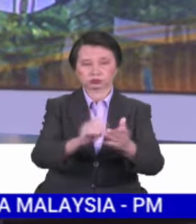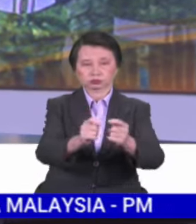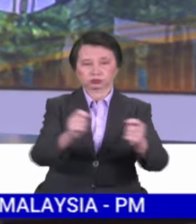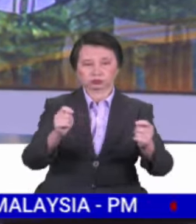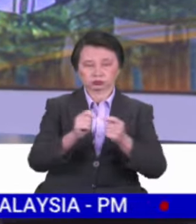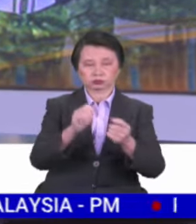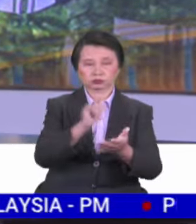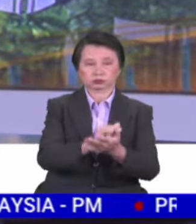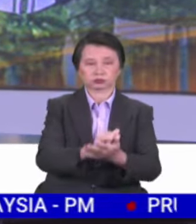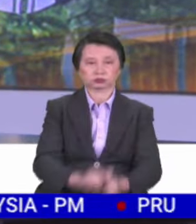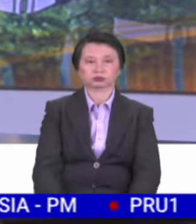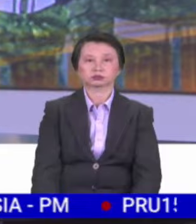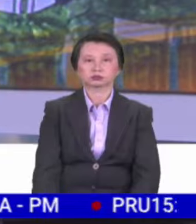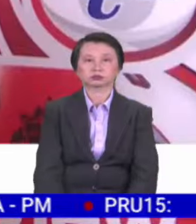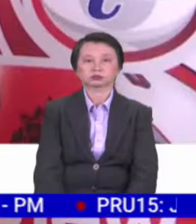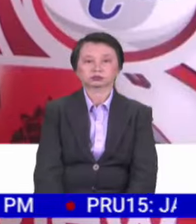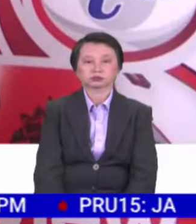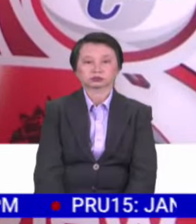lokasi terlibat.